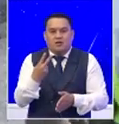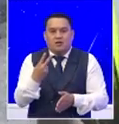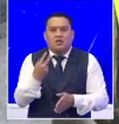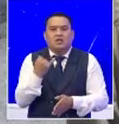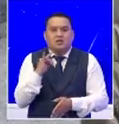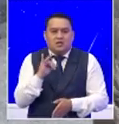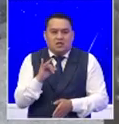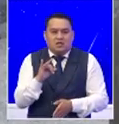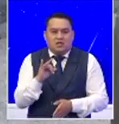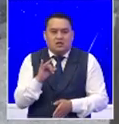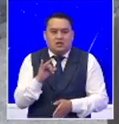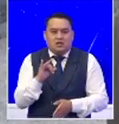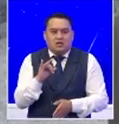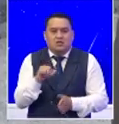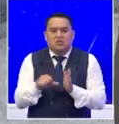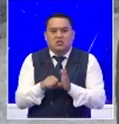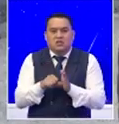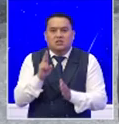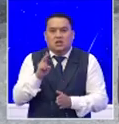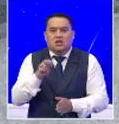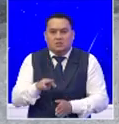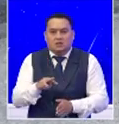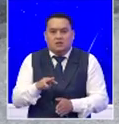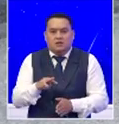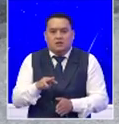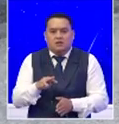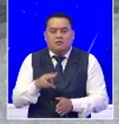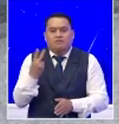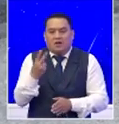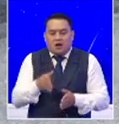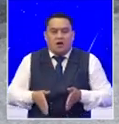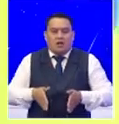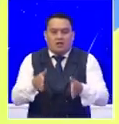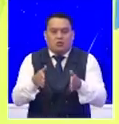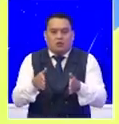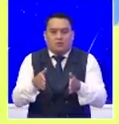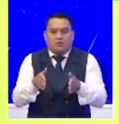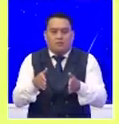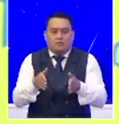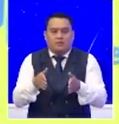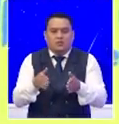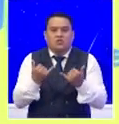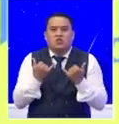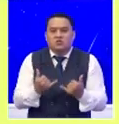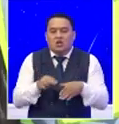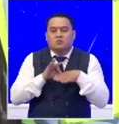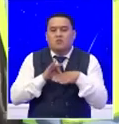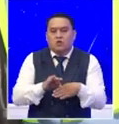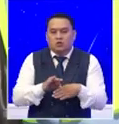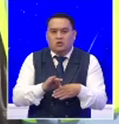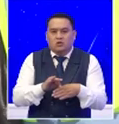и 6 километров – это 2 полосы, это вторая категория. данный момент ведутся